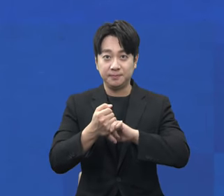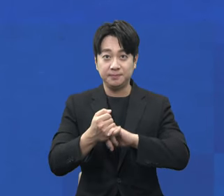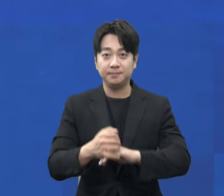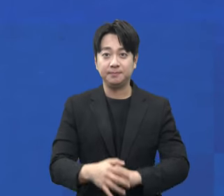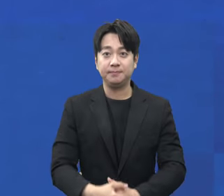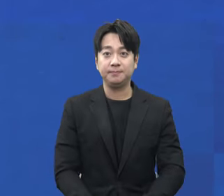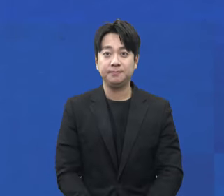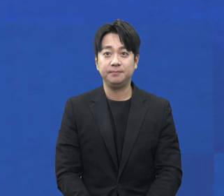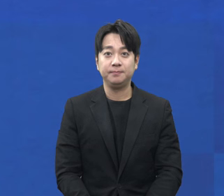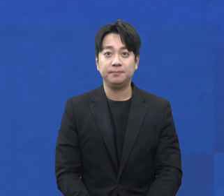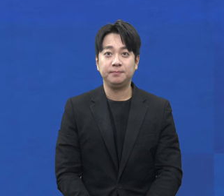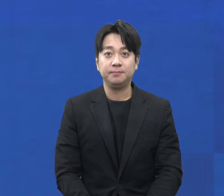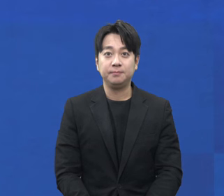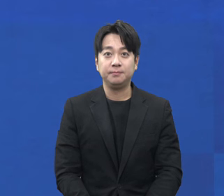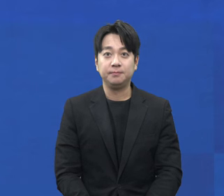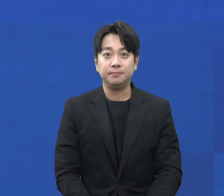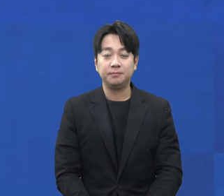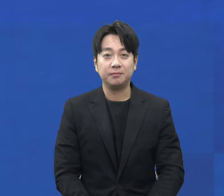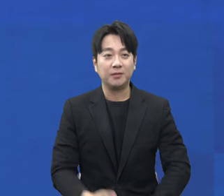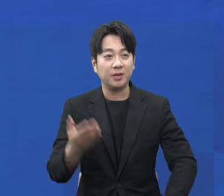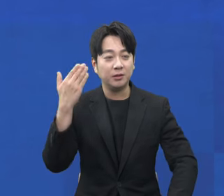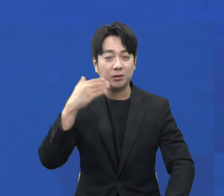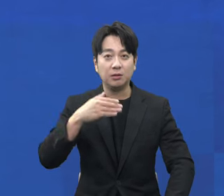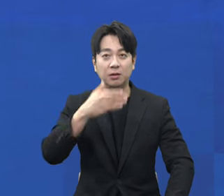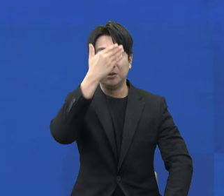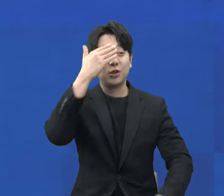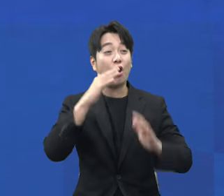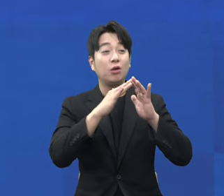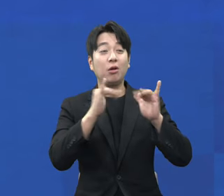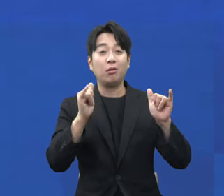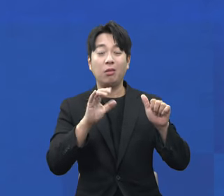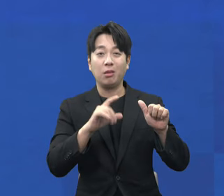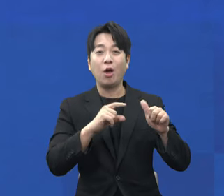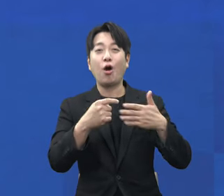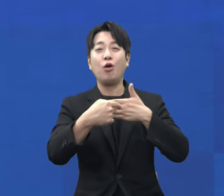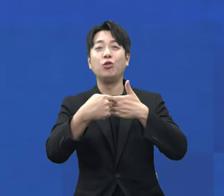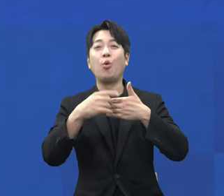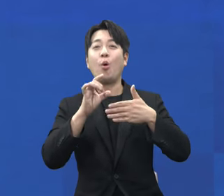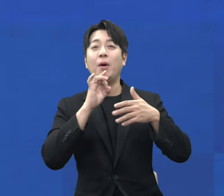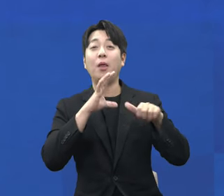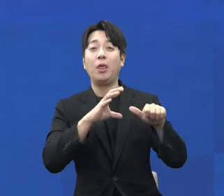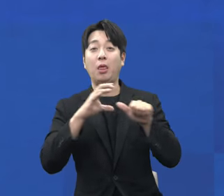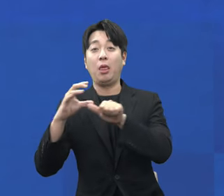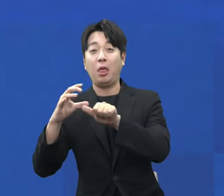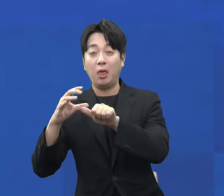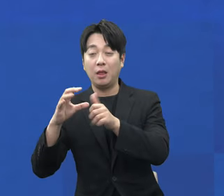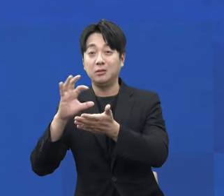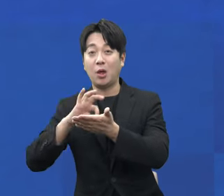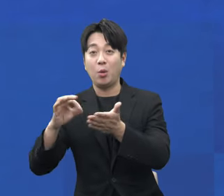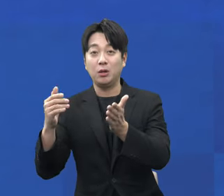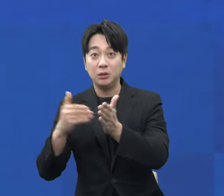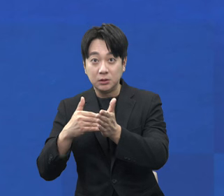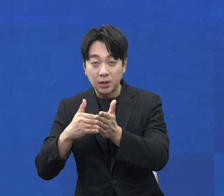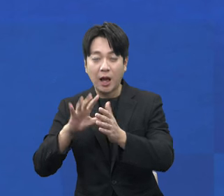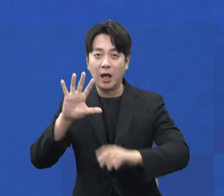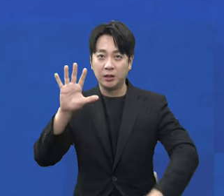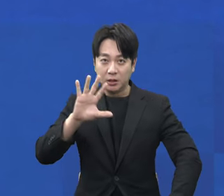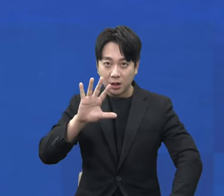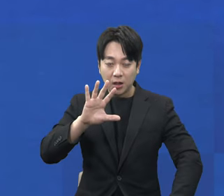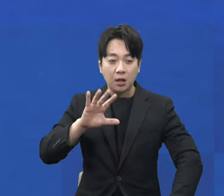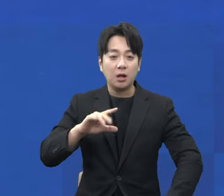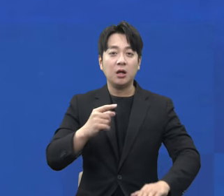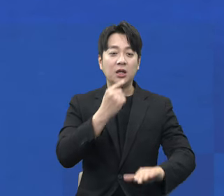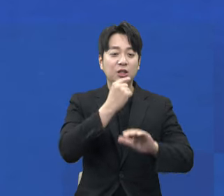그동안 동원당하고 병풍서는 그런 청년이 아닌 민주당의 중심에서 새로운 정치를